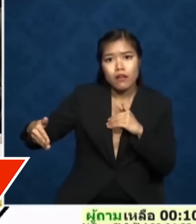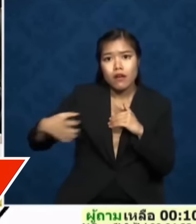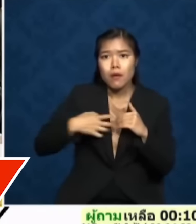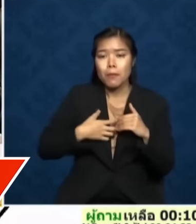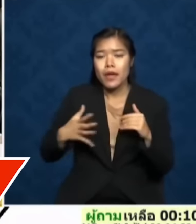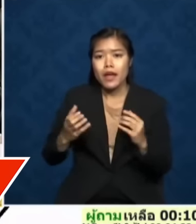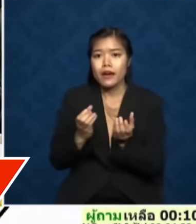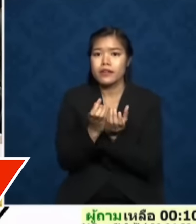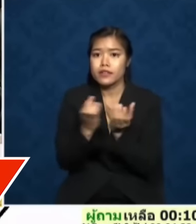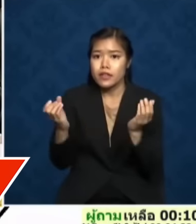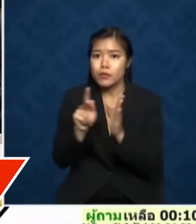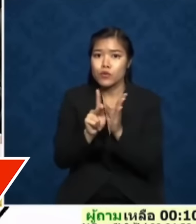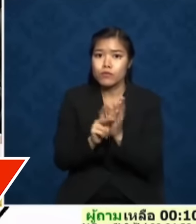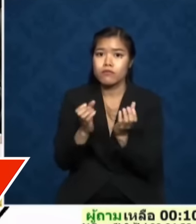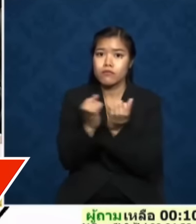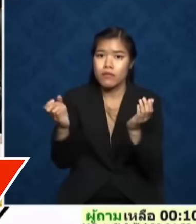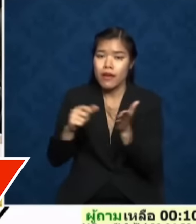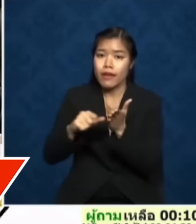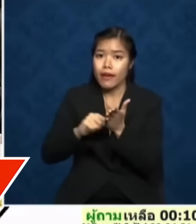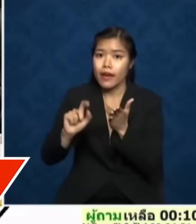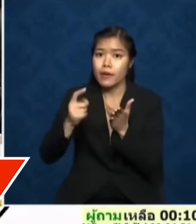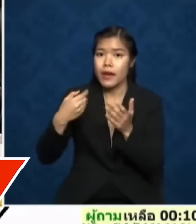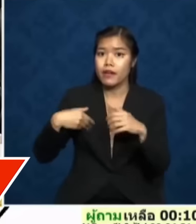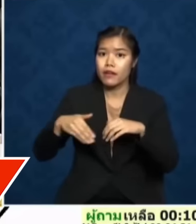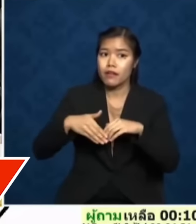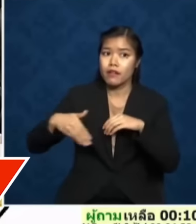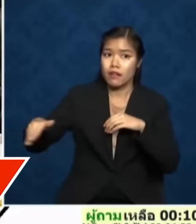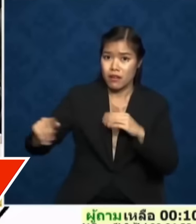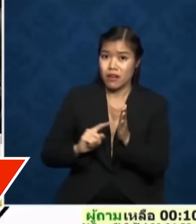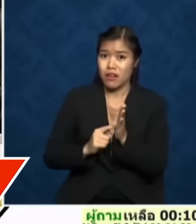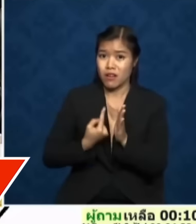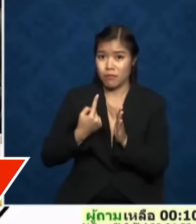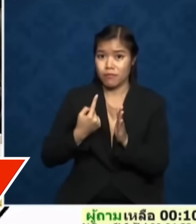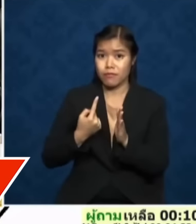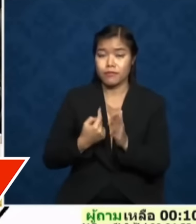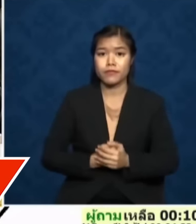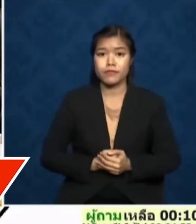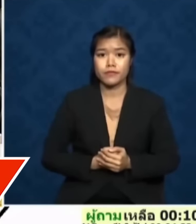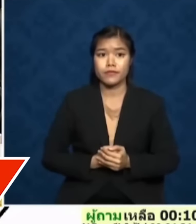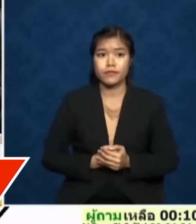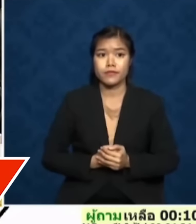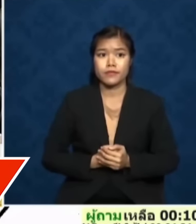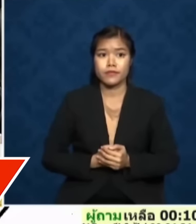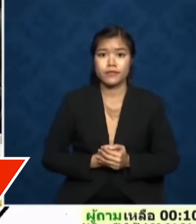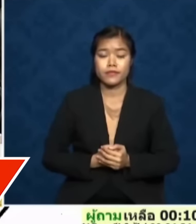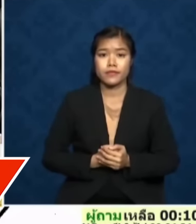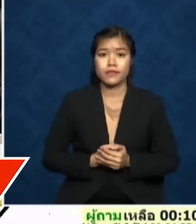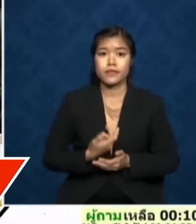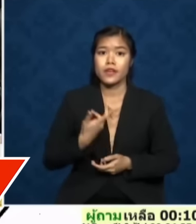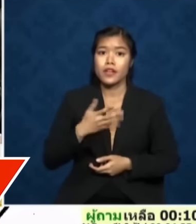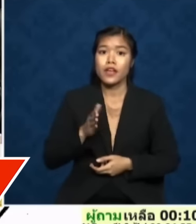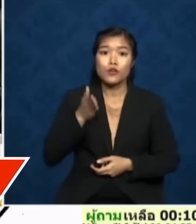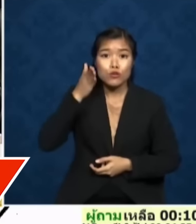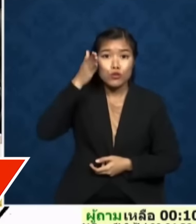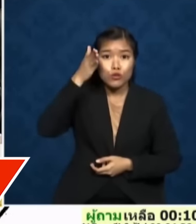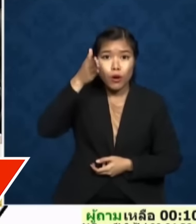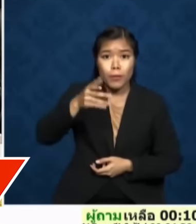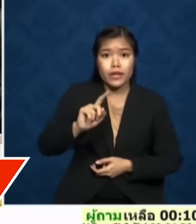นการจัดทำรัฐธรรมนูญฉบับใหม่นี้ตั้งแต่วันแรกครับแล้วเราจะสูญเสียโอก